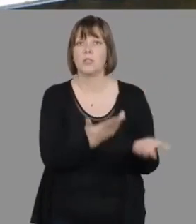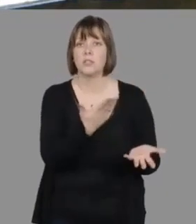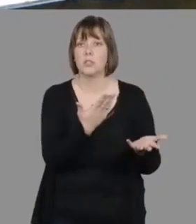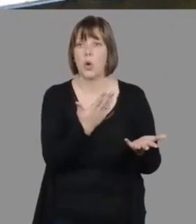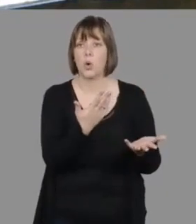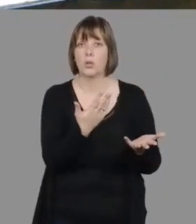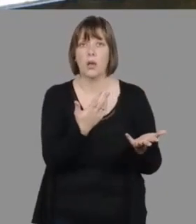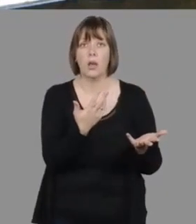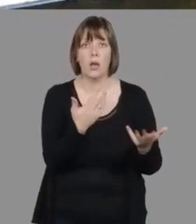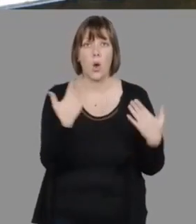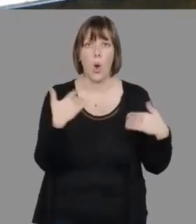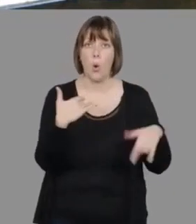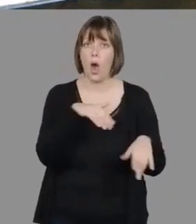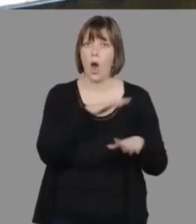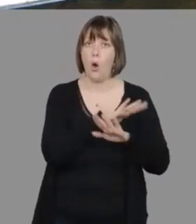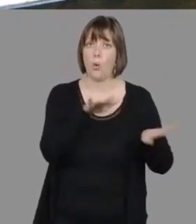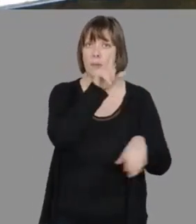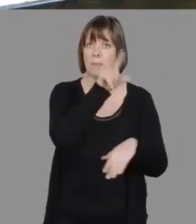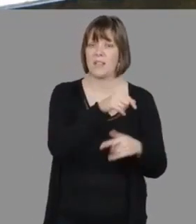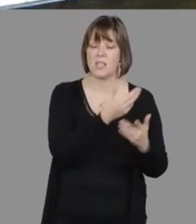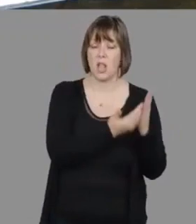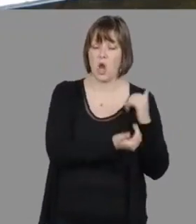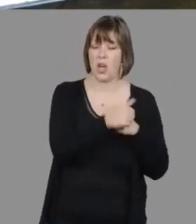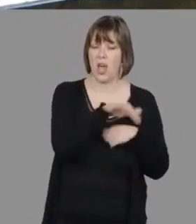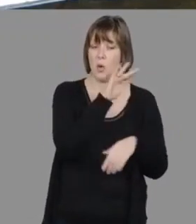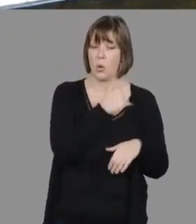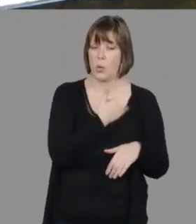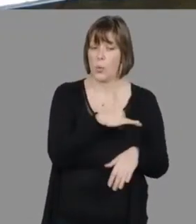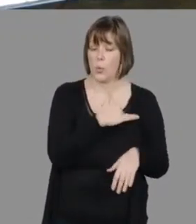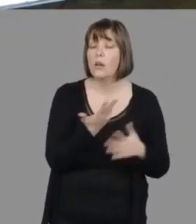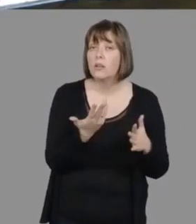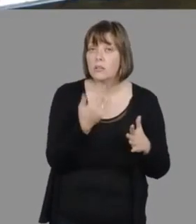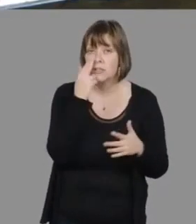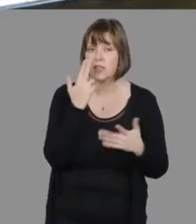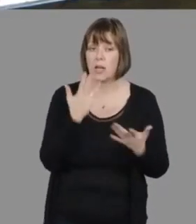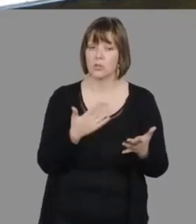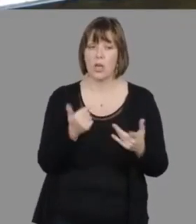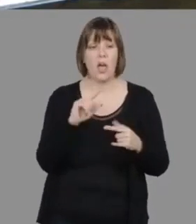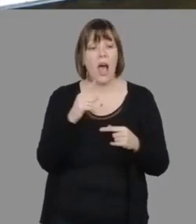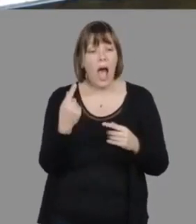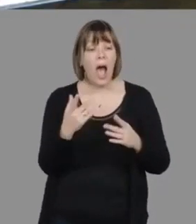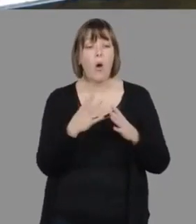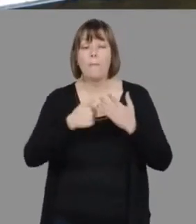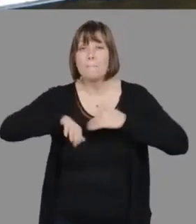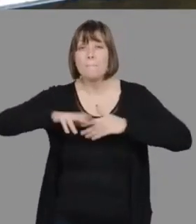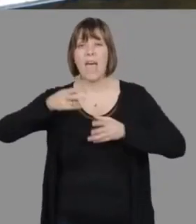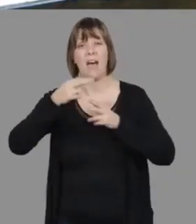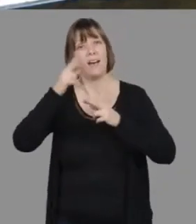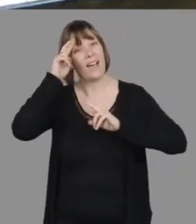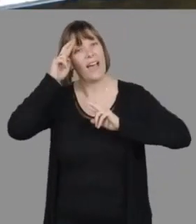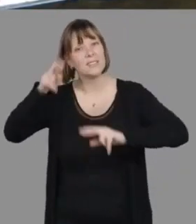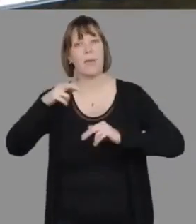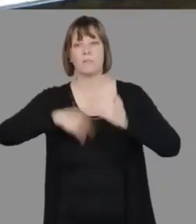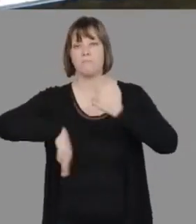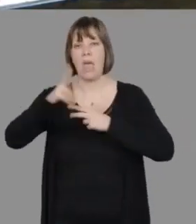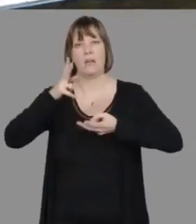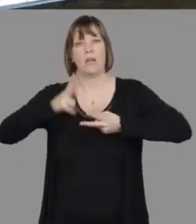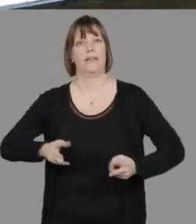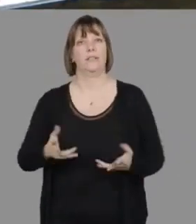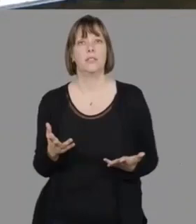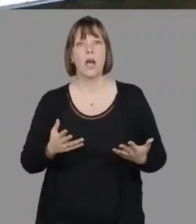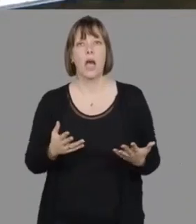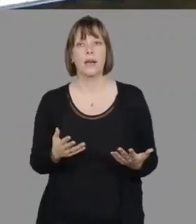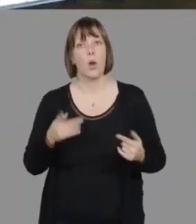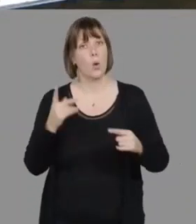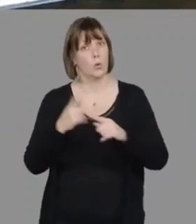Inflationsrunden ohne den Mindestlohnerhöhung. Was für ein großer Schritt für mehr Respekt und Gerechtigkeit. Und